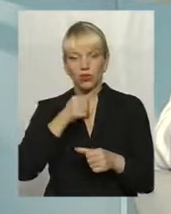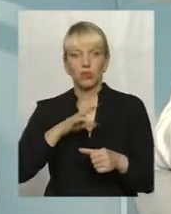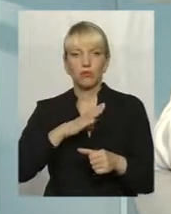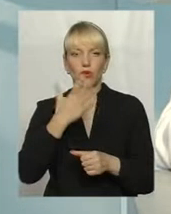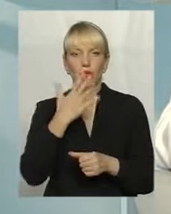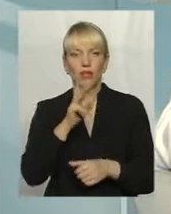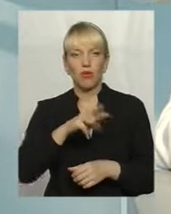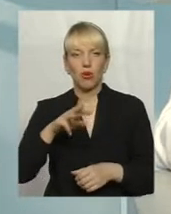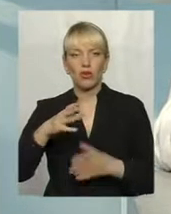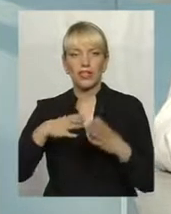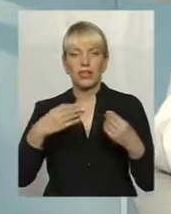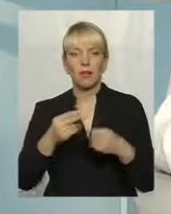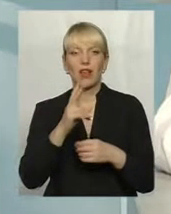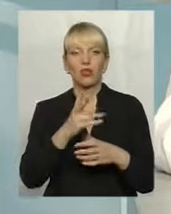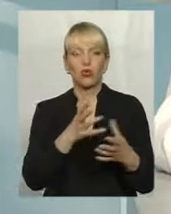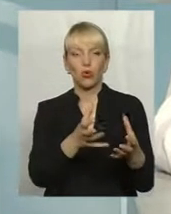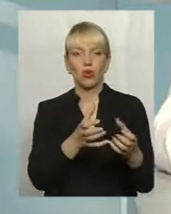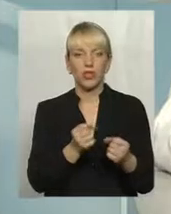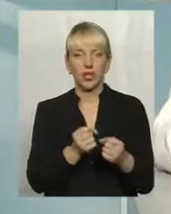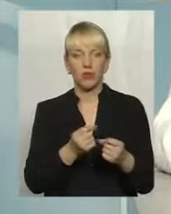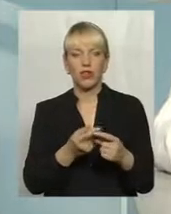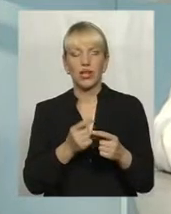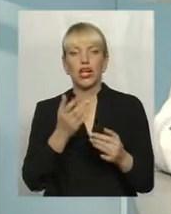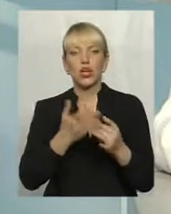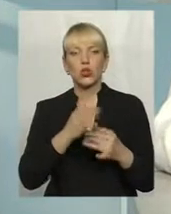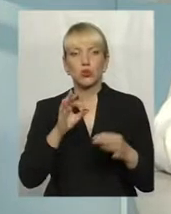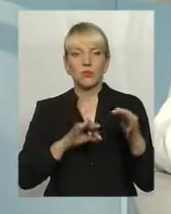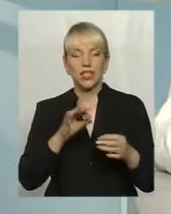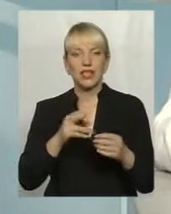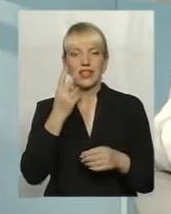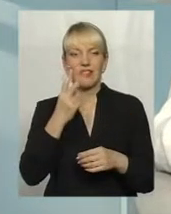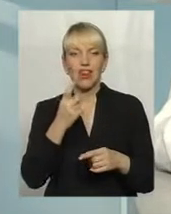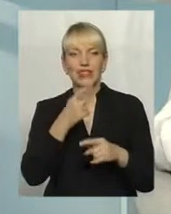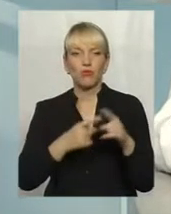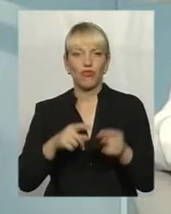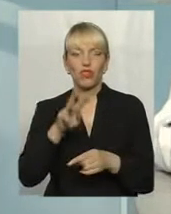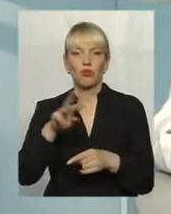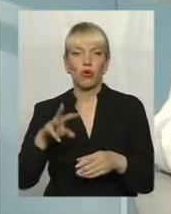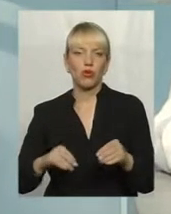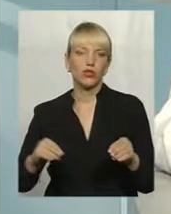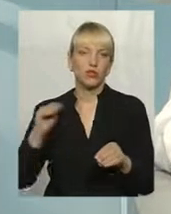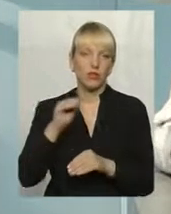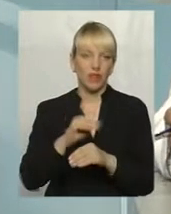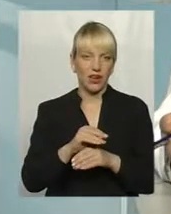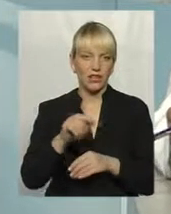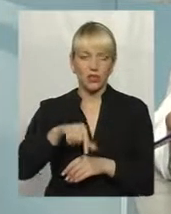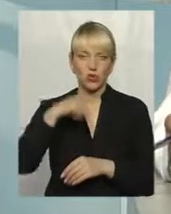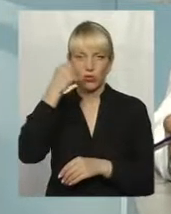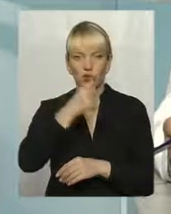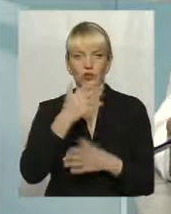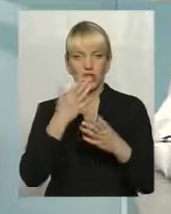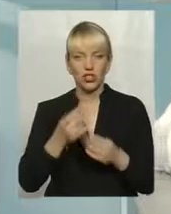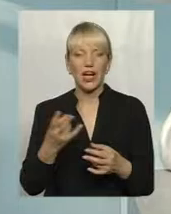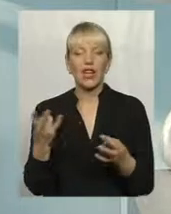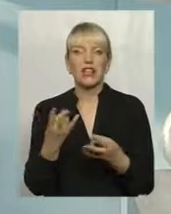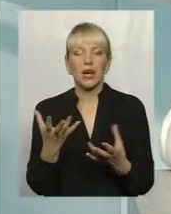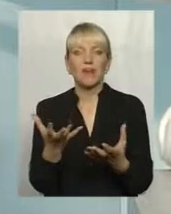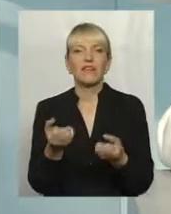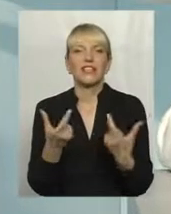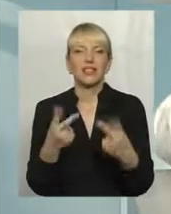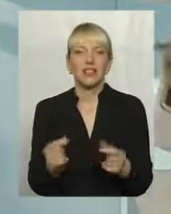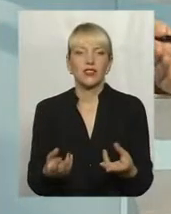субсидії, а в цьому році 7,5, то 2,5 мільйони треба для субсидії 2,5 мільйонів десь треба взяти гроші. І ці